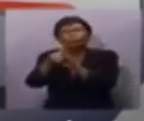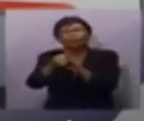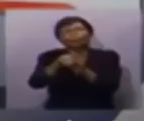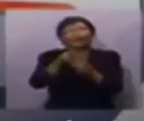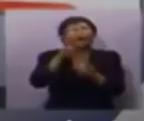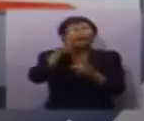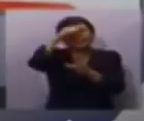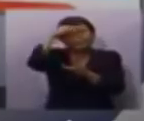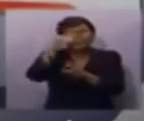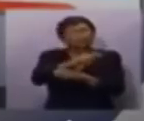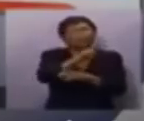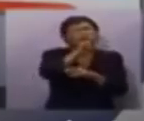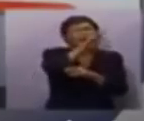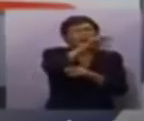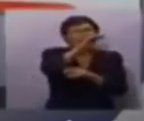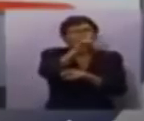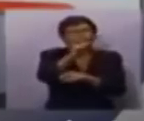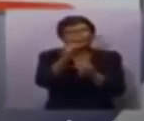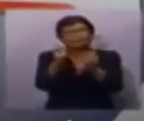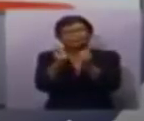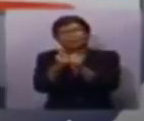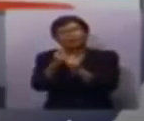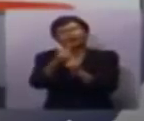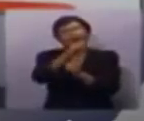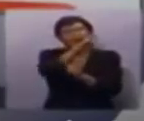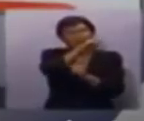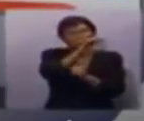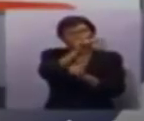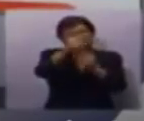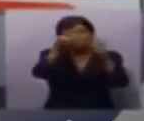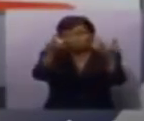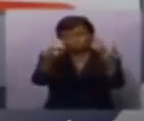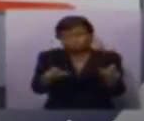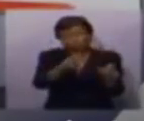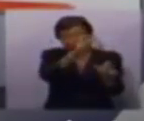tokoh antara MCA dengan DEP. Kita ada di